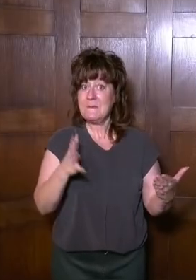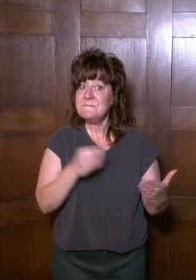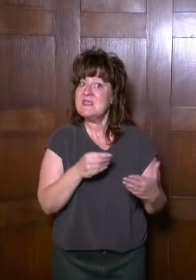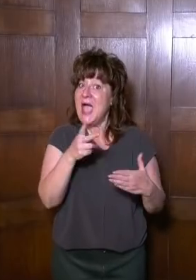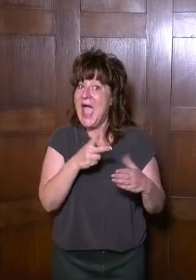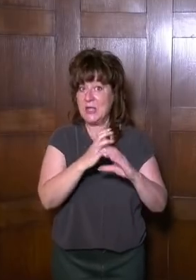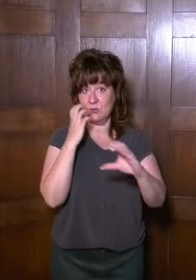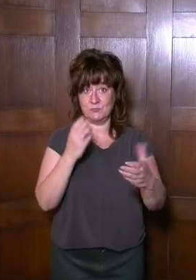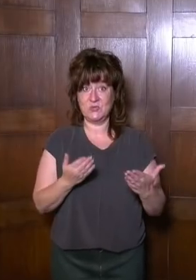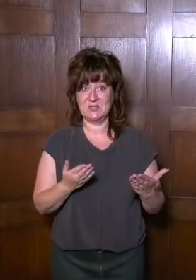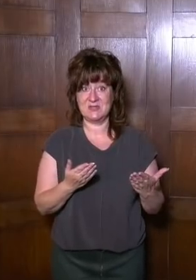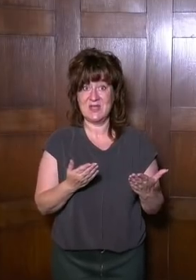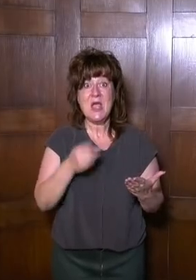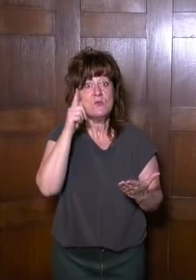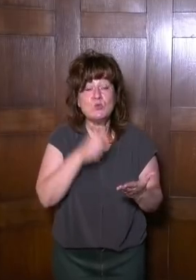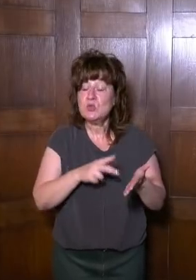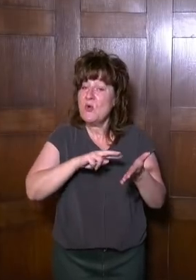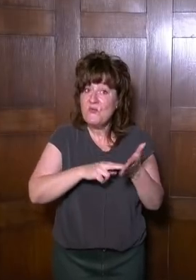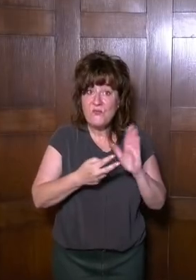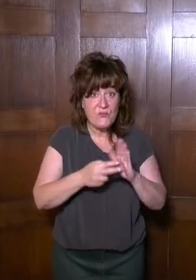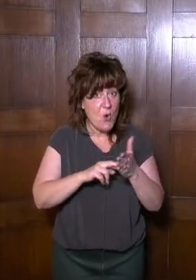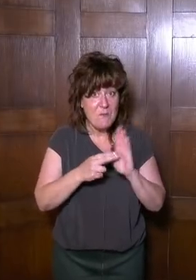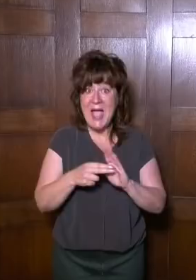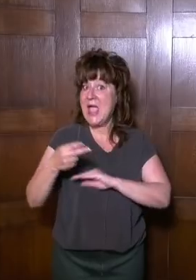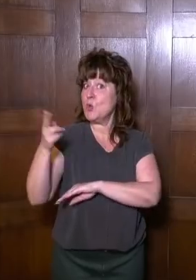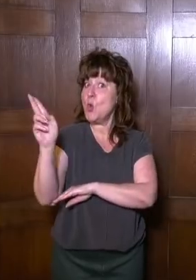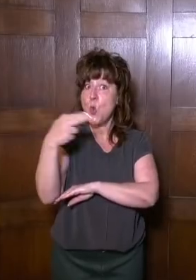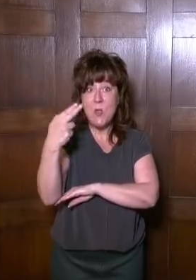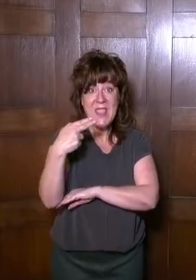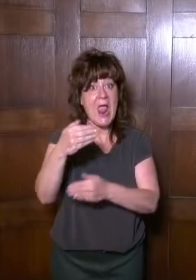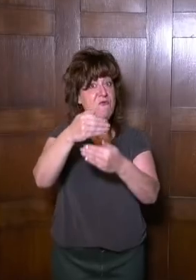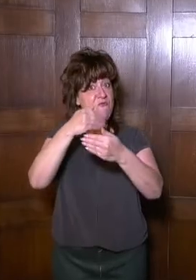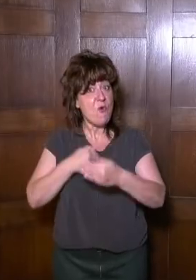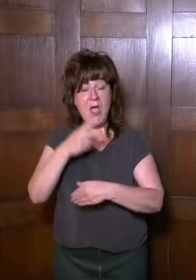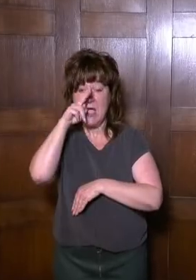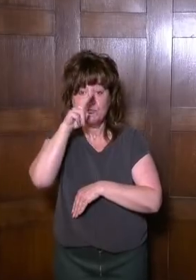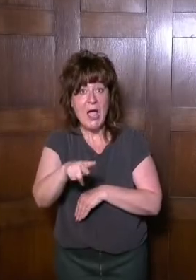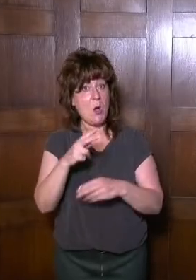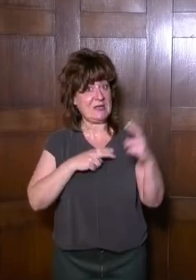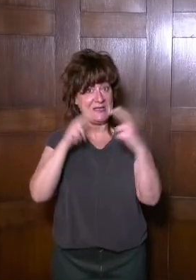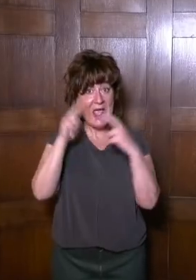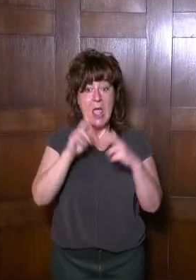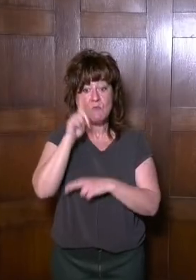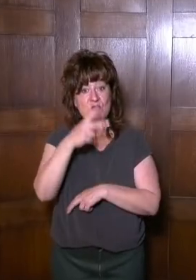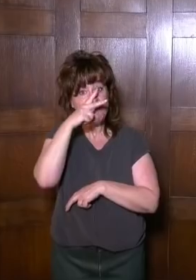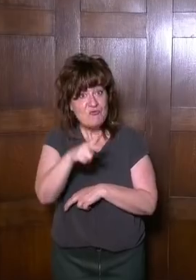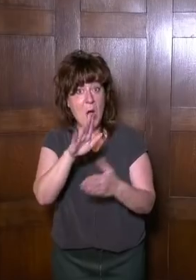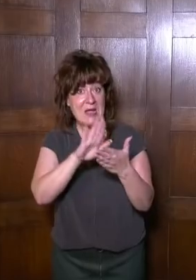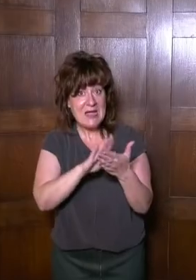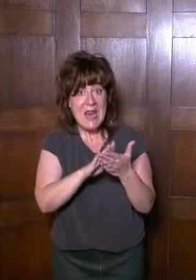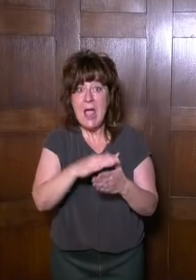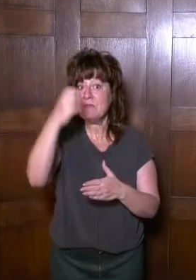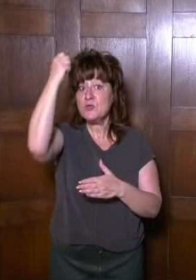Reisebus. Das müssen Sie vorbereiten, Sie müssen jedes Hotel vorher aufsuchen, kennenlernen, Sie müssen wissen, geht es, wie hoch sind